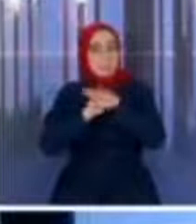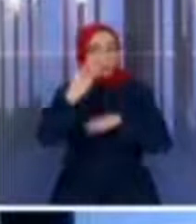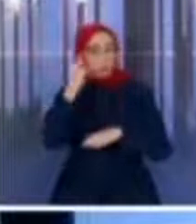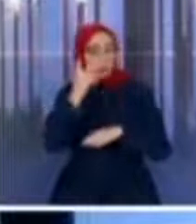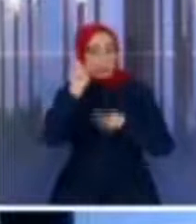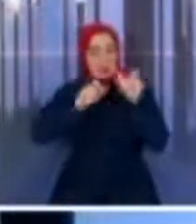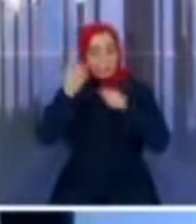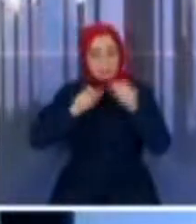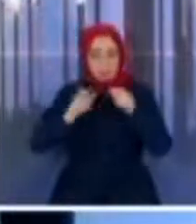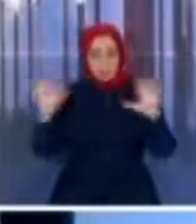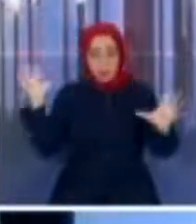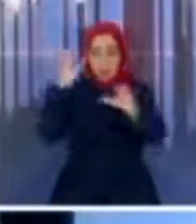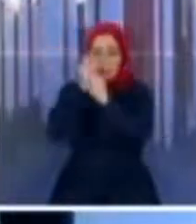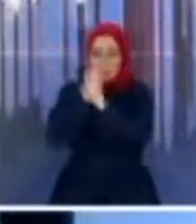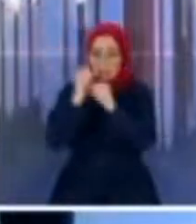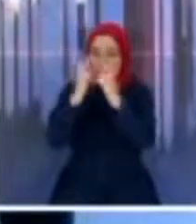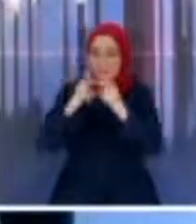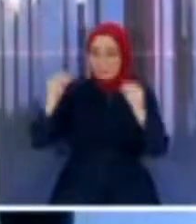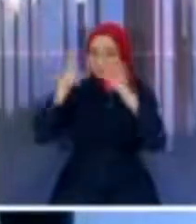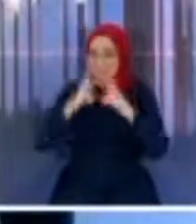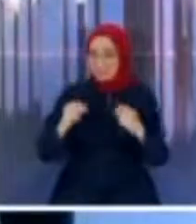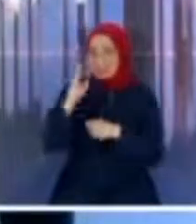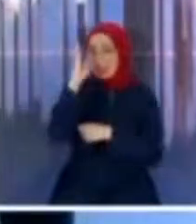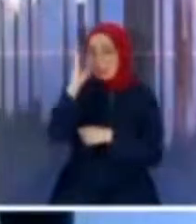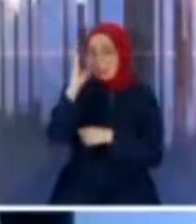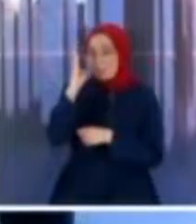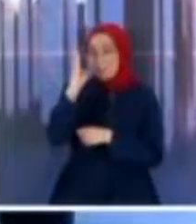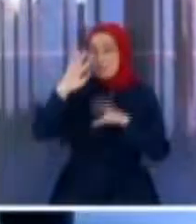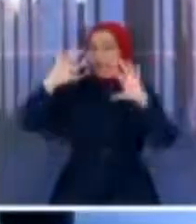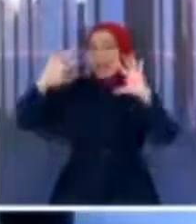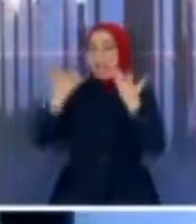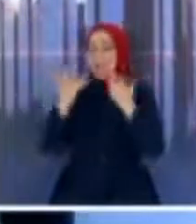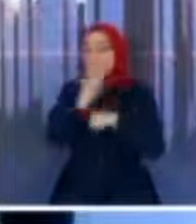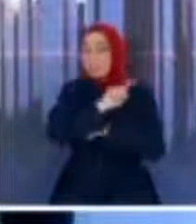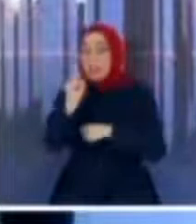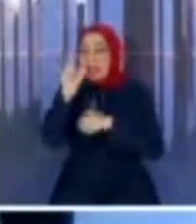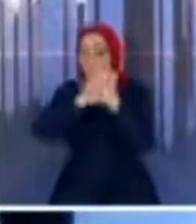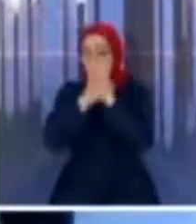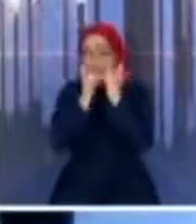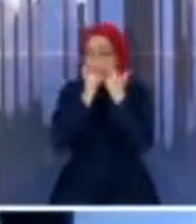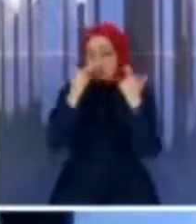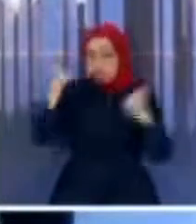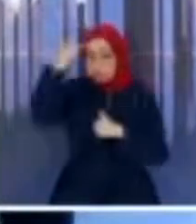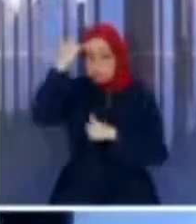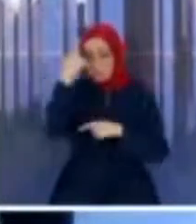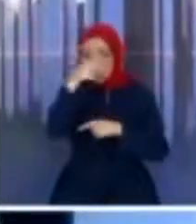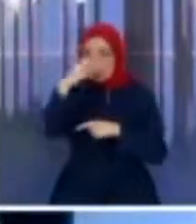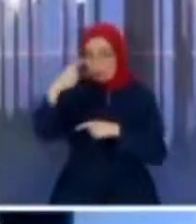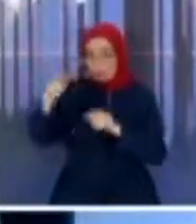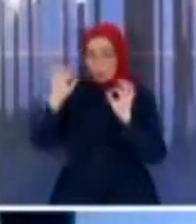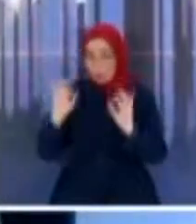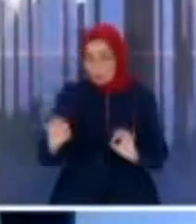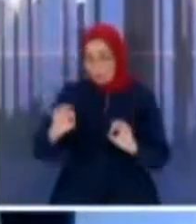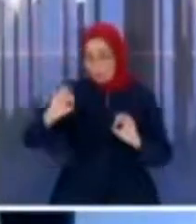كل رحلة باجة في برنامج علاش لا وجمعيات الآخرين ومبادراتهم من الأدوار الأولانية حتى لنوصلوا توا باش